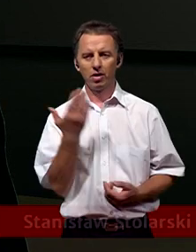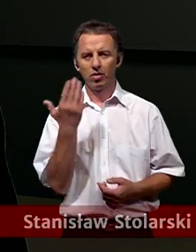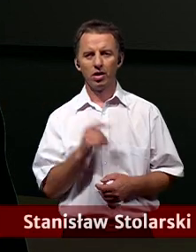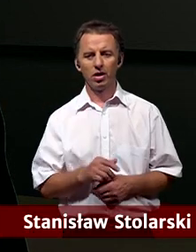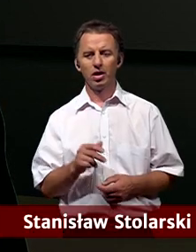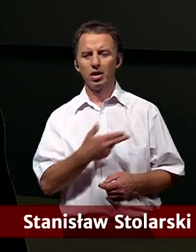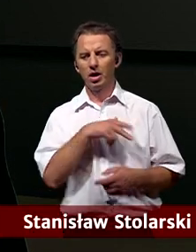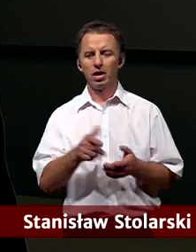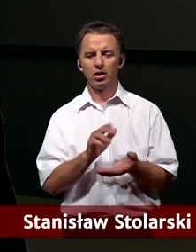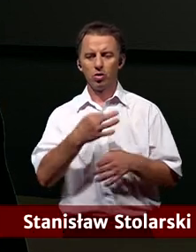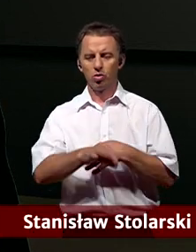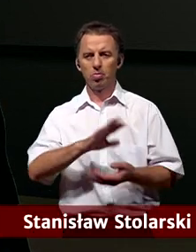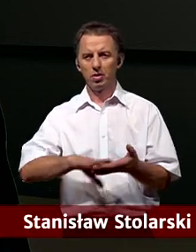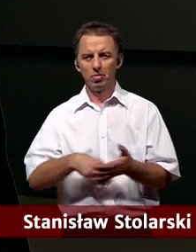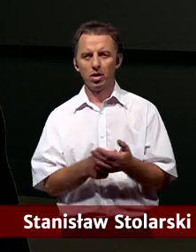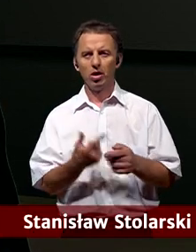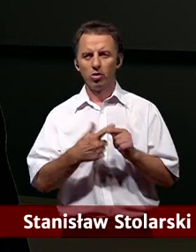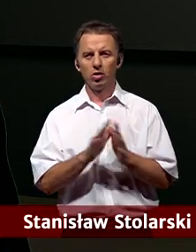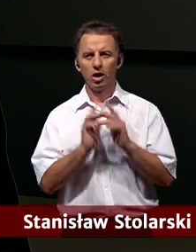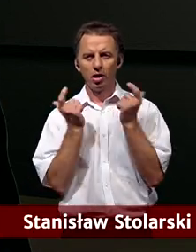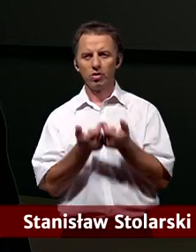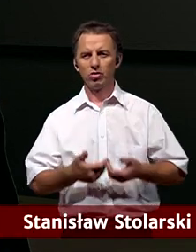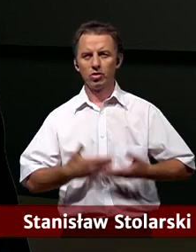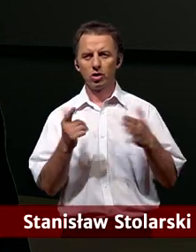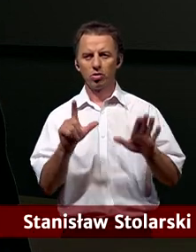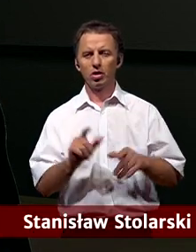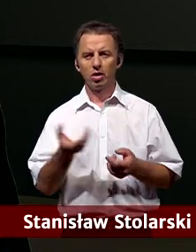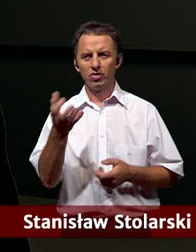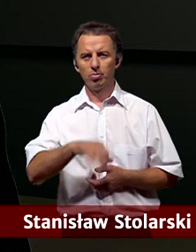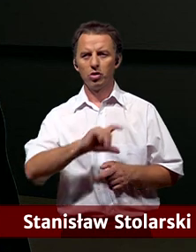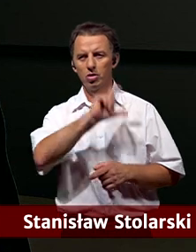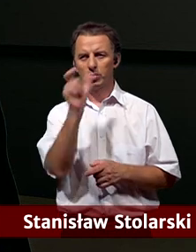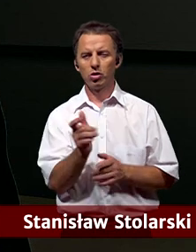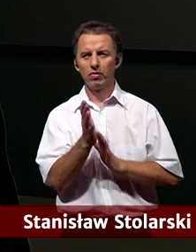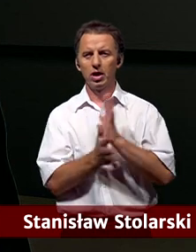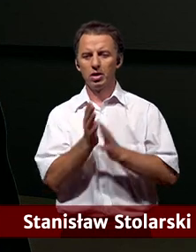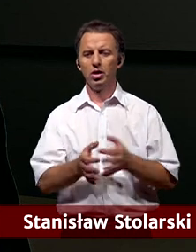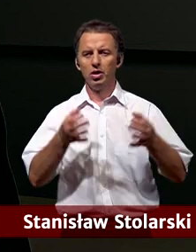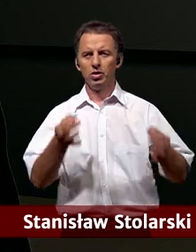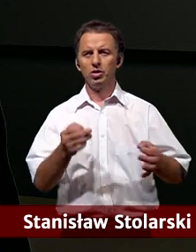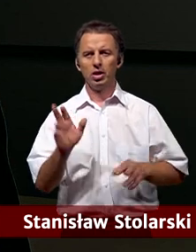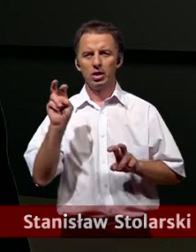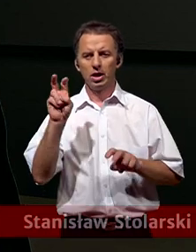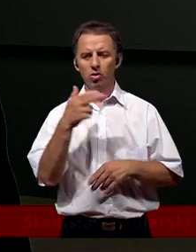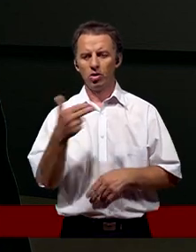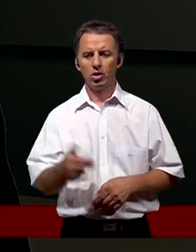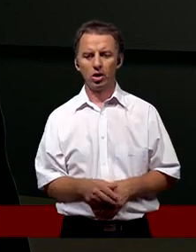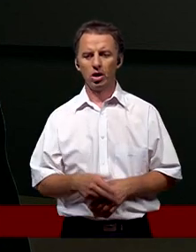Serdecznie witam na studniu biblijnym Kościoła Adwentystów Dnia Siódmego, zboże w Podkowie Leśnej. Dzisiejszy